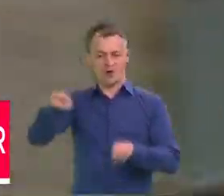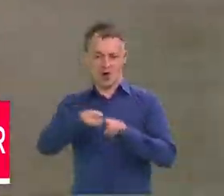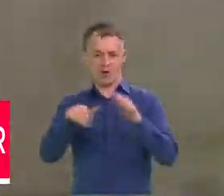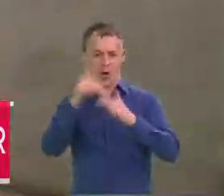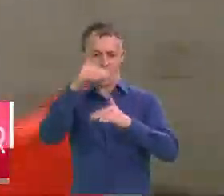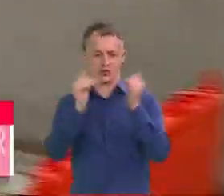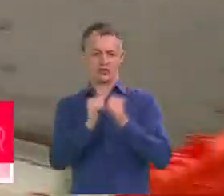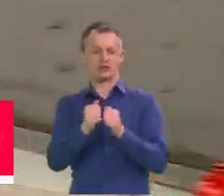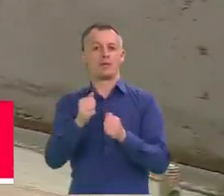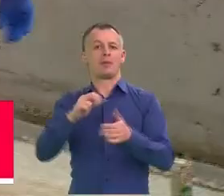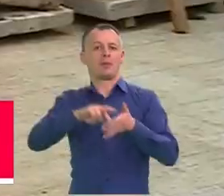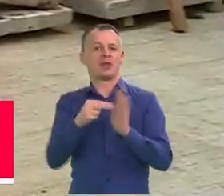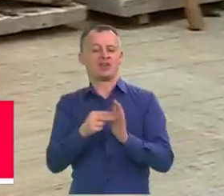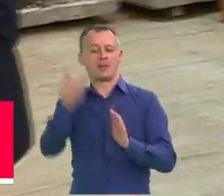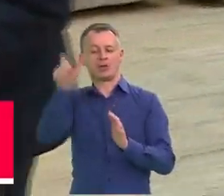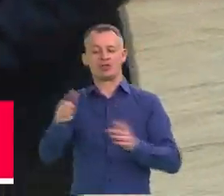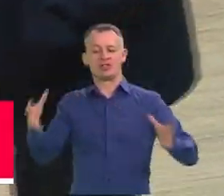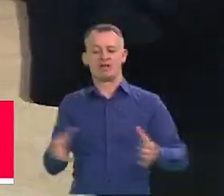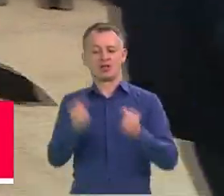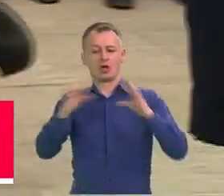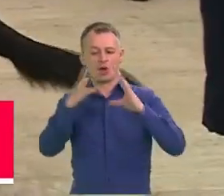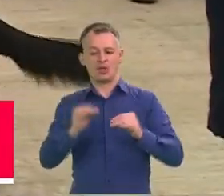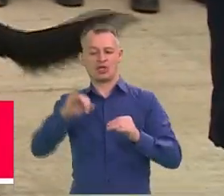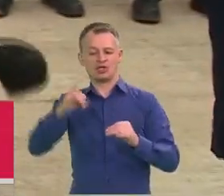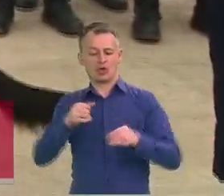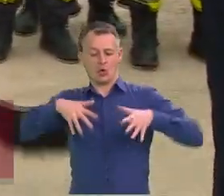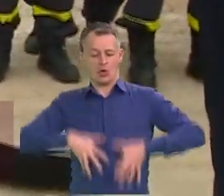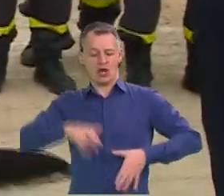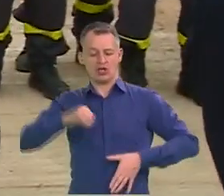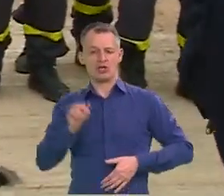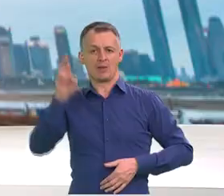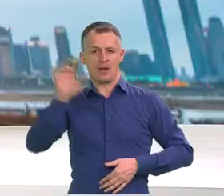atât salvatorii români, cât și cei din Ucraina și Republica Moldova.